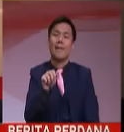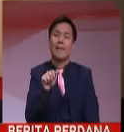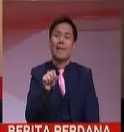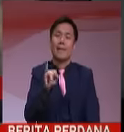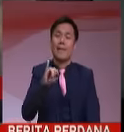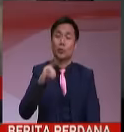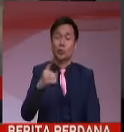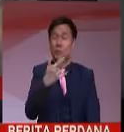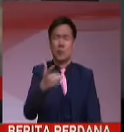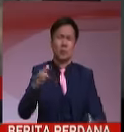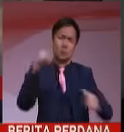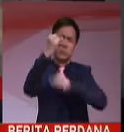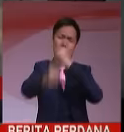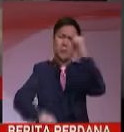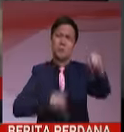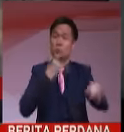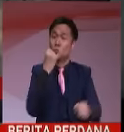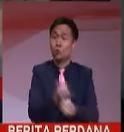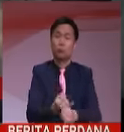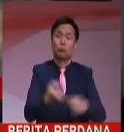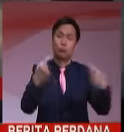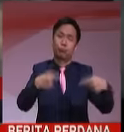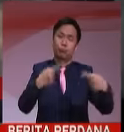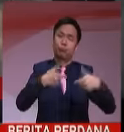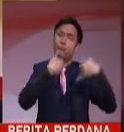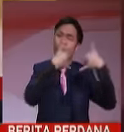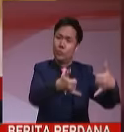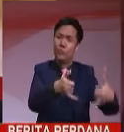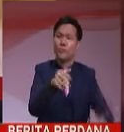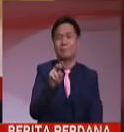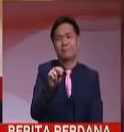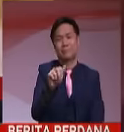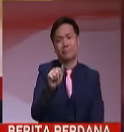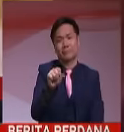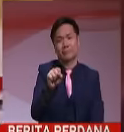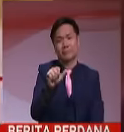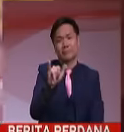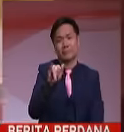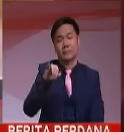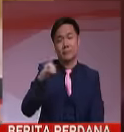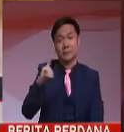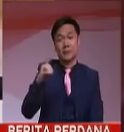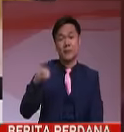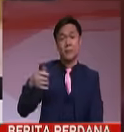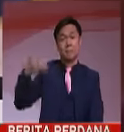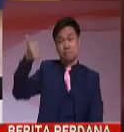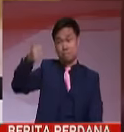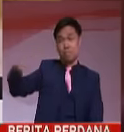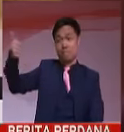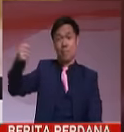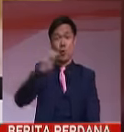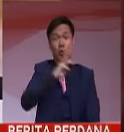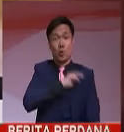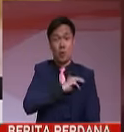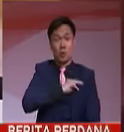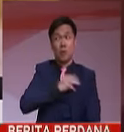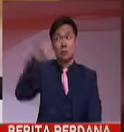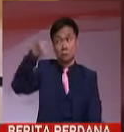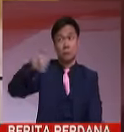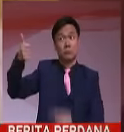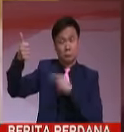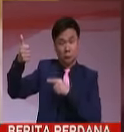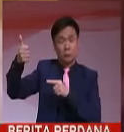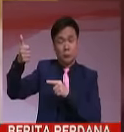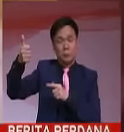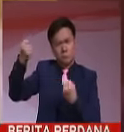mangsanya Siantar base sebenarnya Allah dengan Nikita sama-sama untuk mendukung lah aw menteri dan juga memiliki untuk melalui